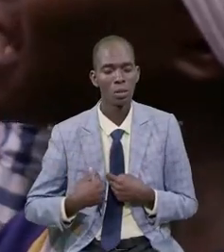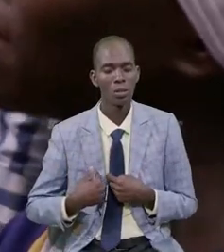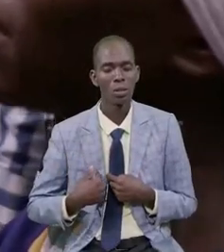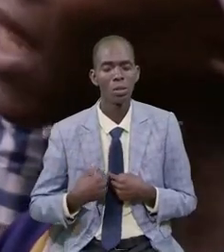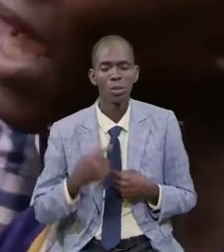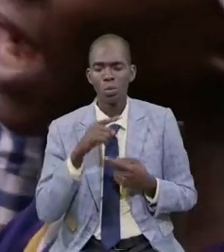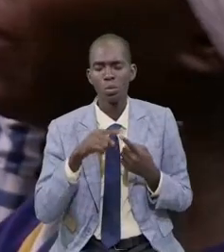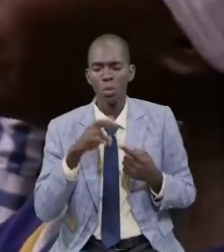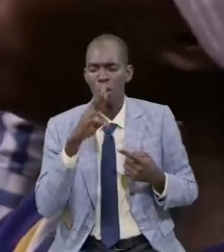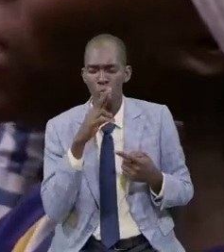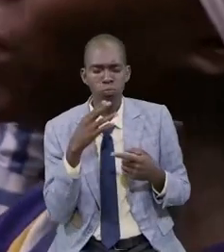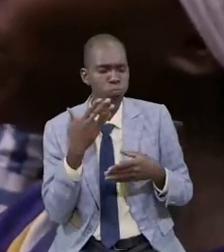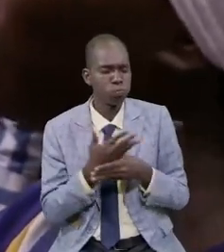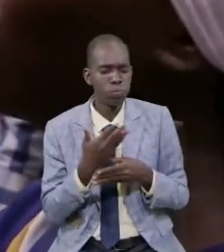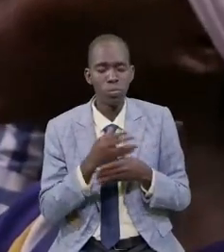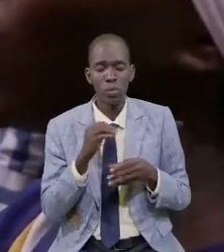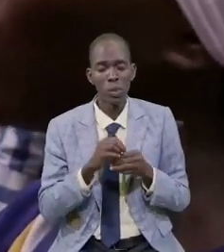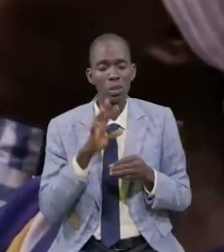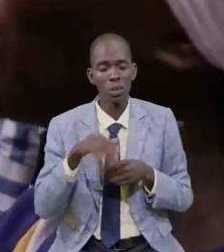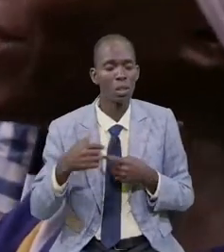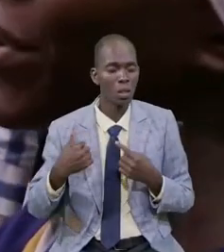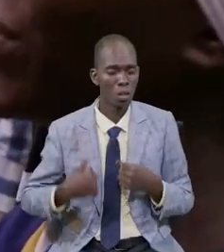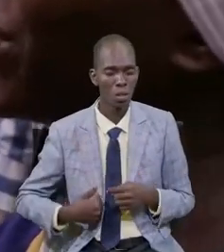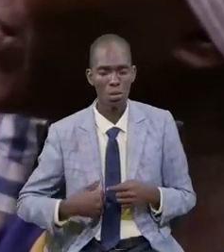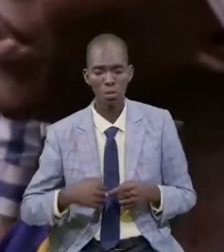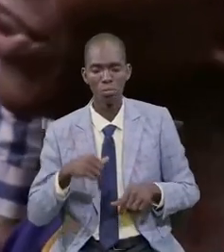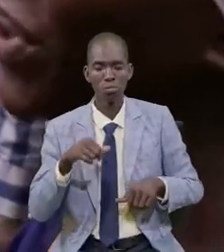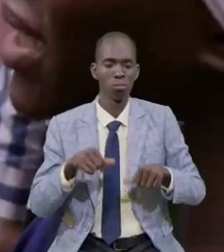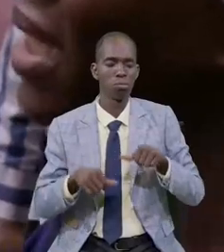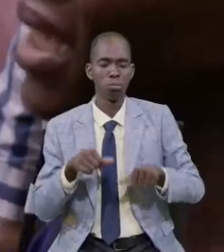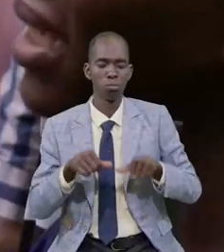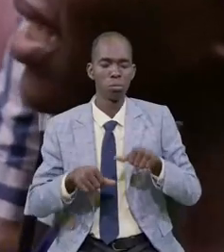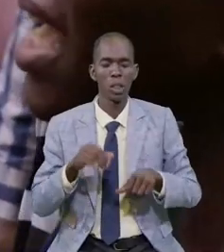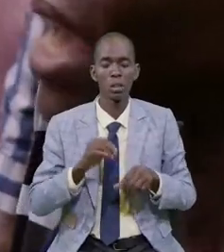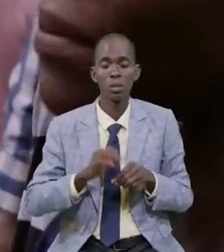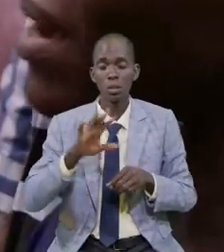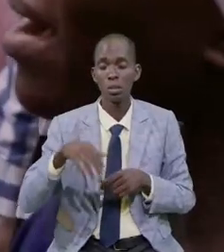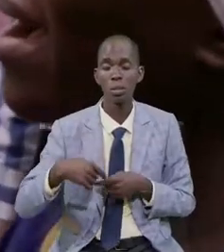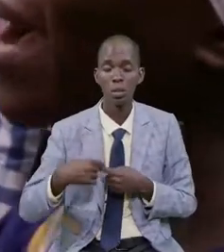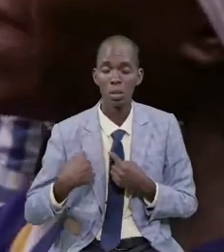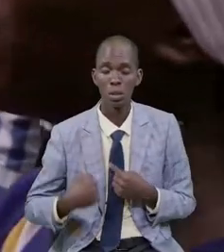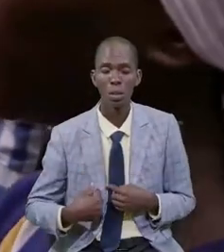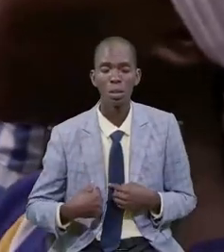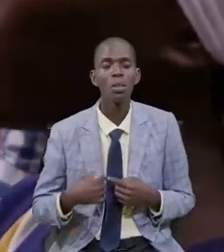Lorsque il y a un problème, votre corps tremble, votre corps est dérangé.